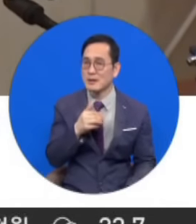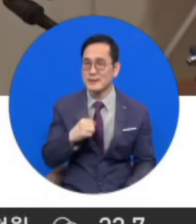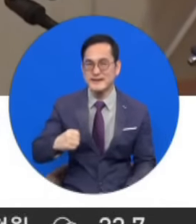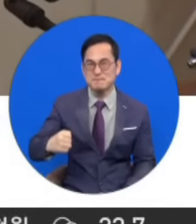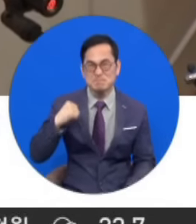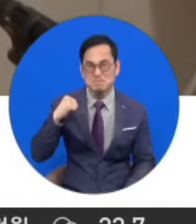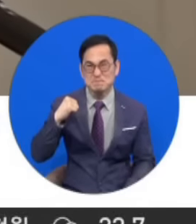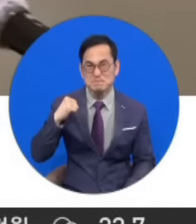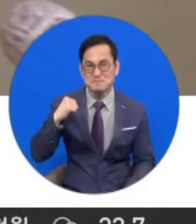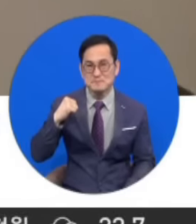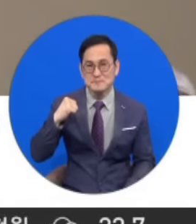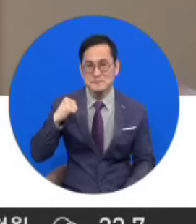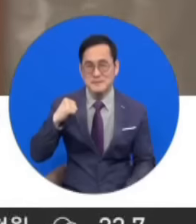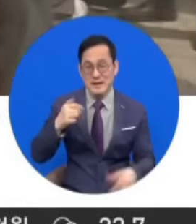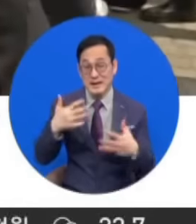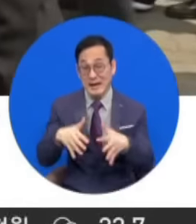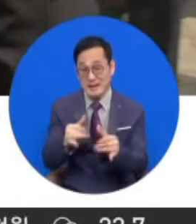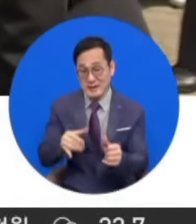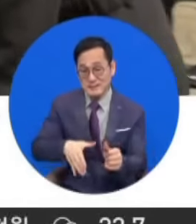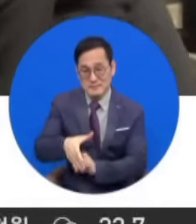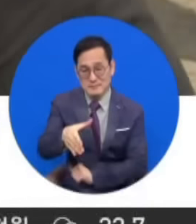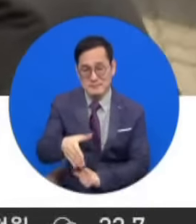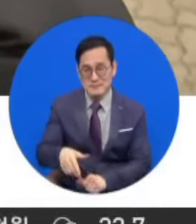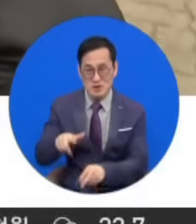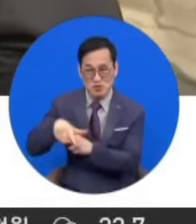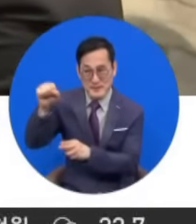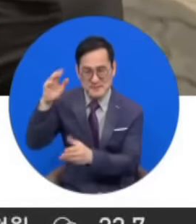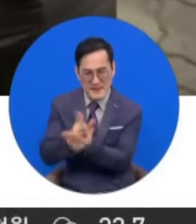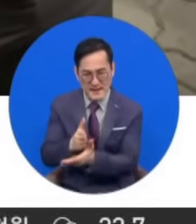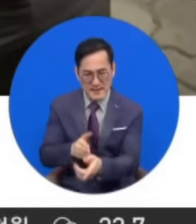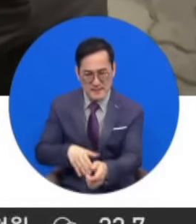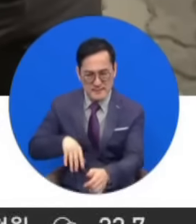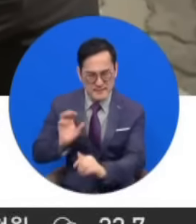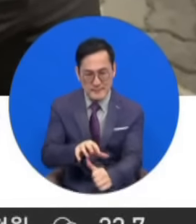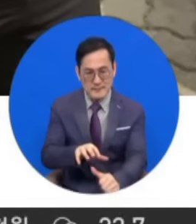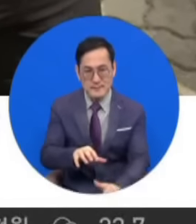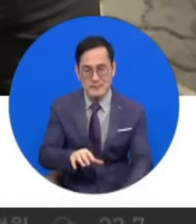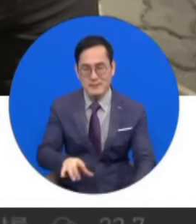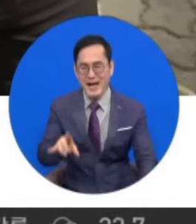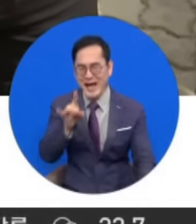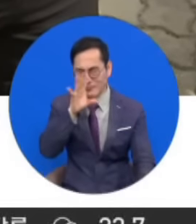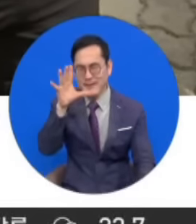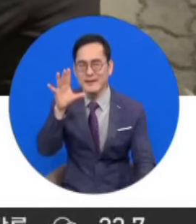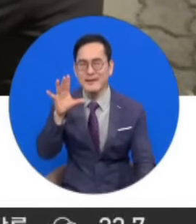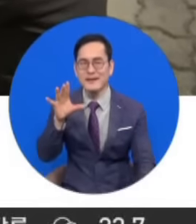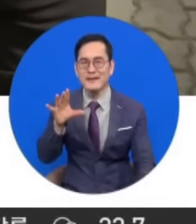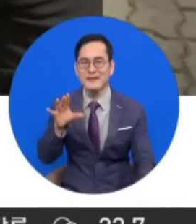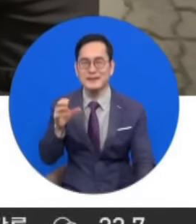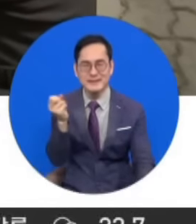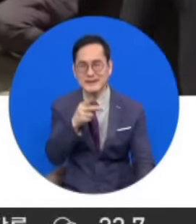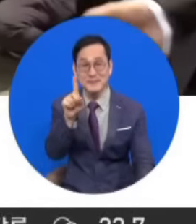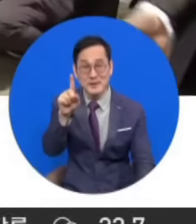센 어떤 그 세력이라 할지라도 힘이 없는 사람을 그런 연대 서명이나 이런 식으로